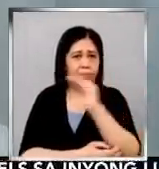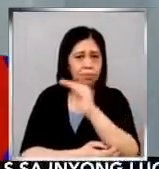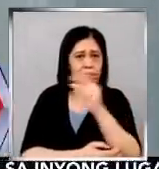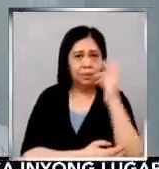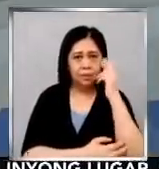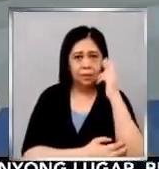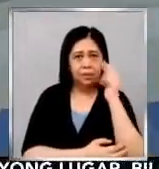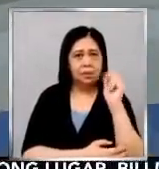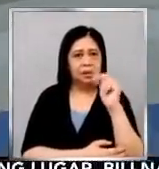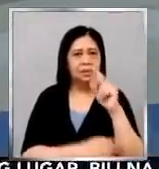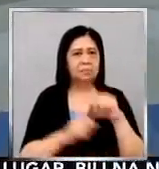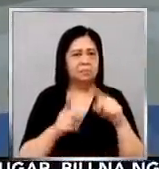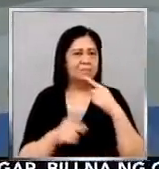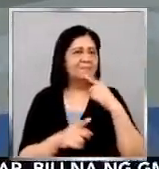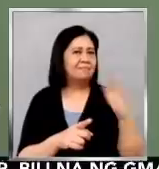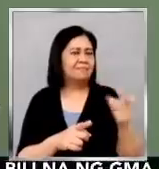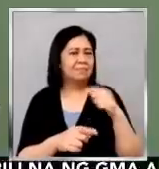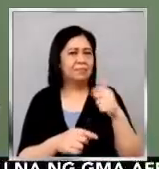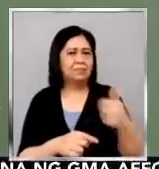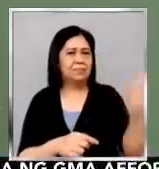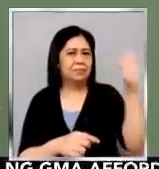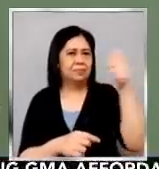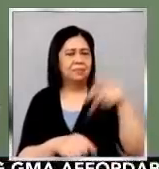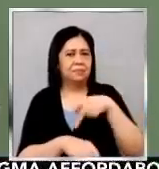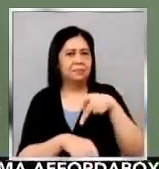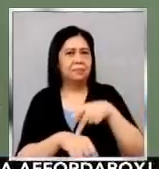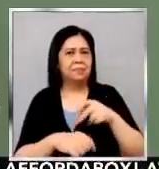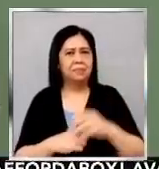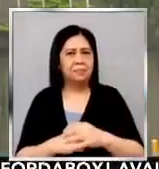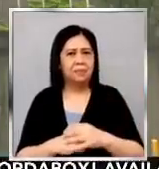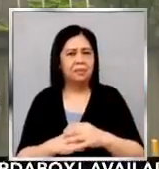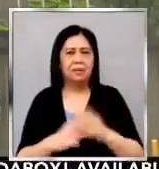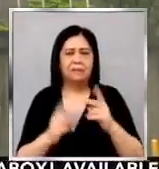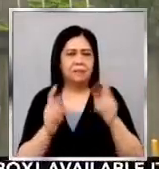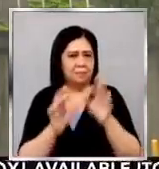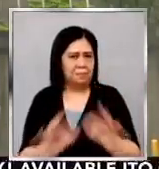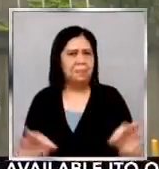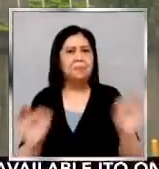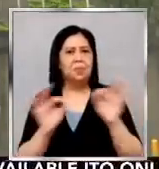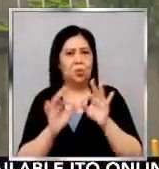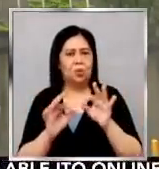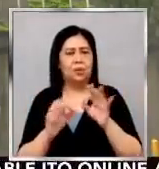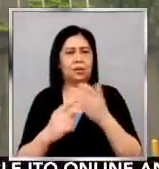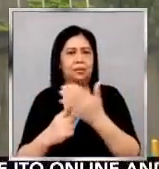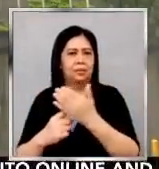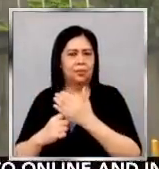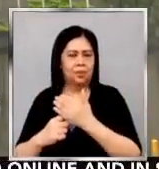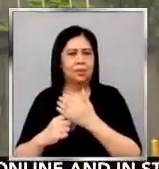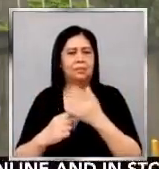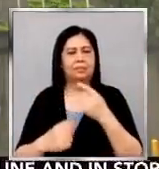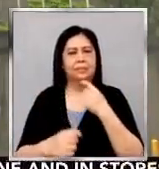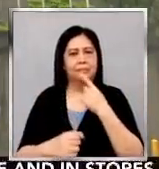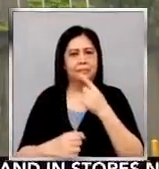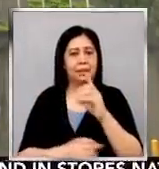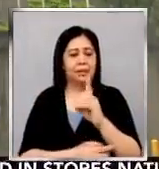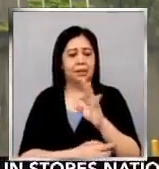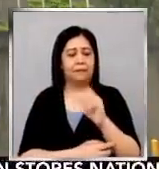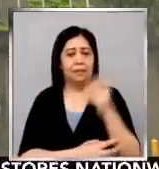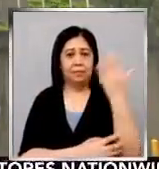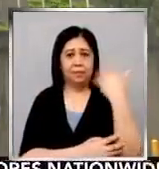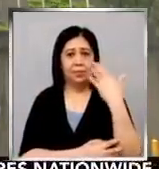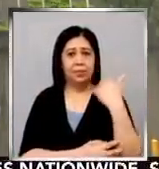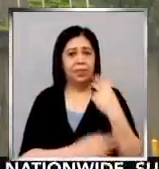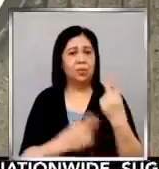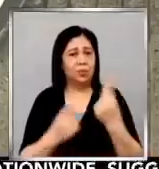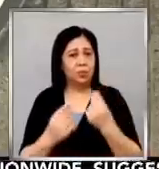nang sinabi ng mga otoridad sa Pilipinas na napakahalaga ng quarantine. Dati na rin sinabi ng DFA noon na ginawa at